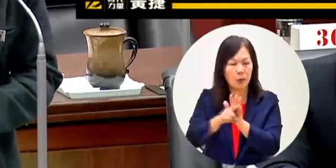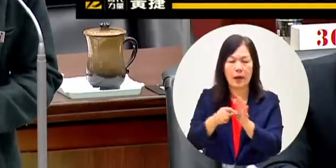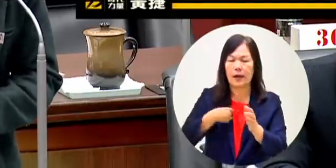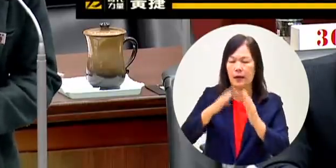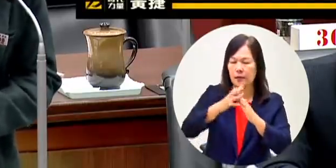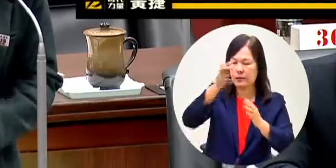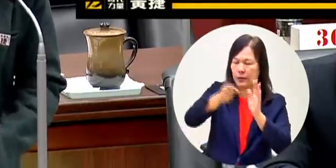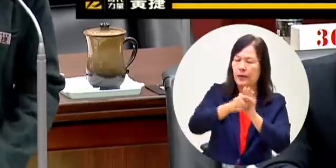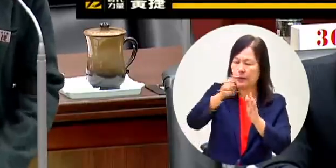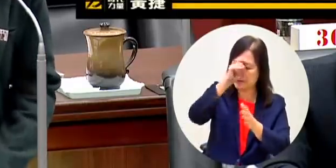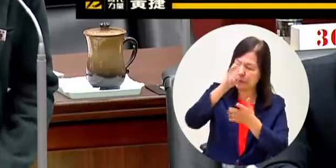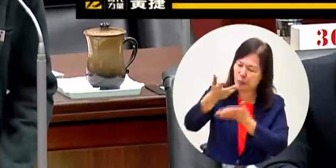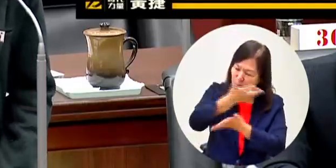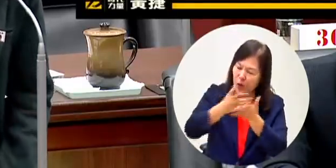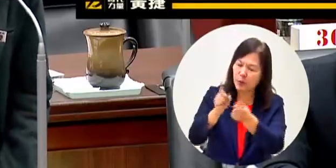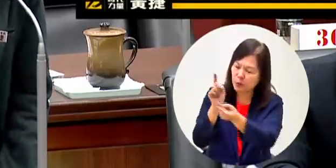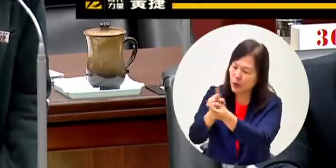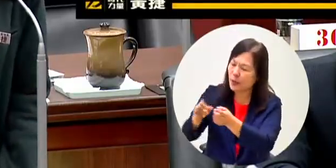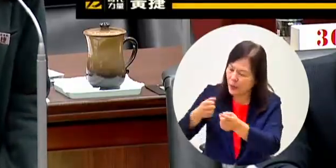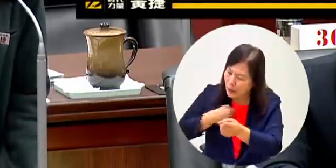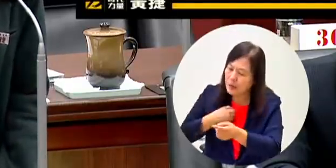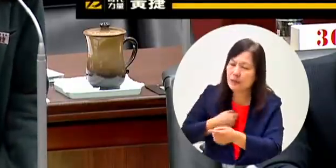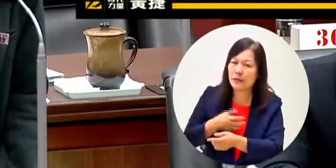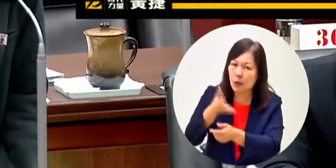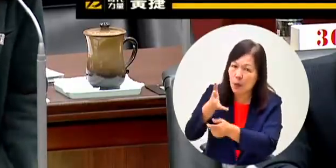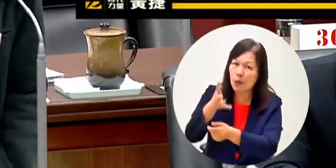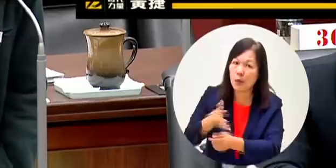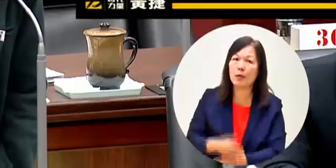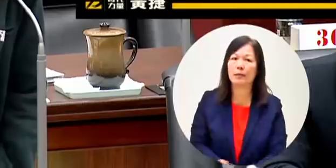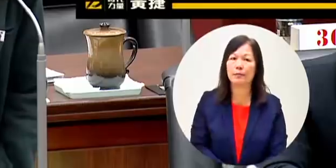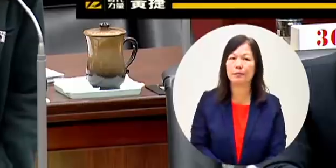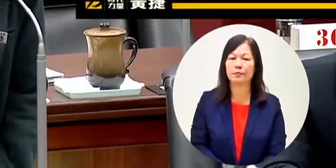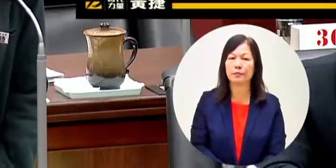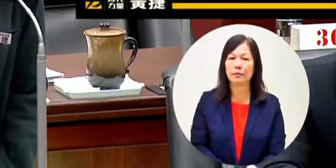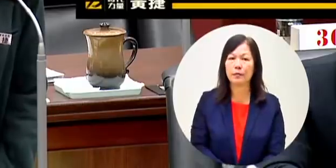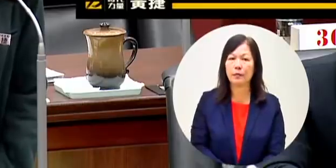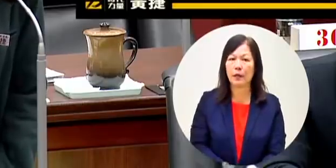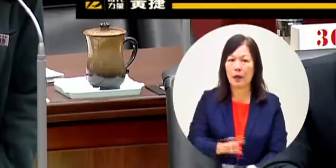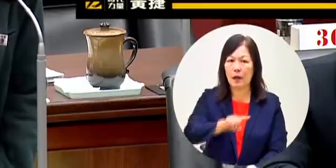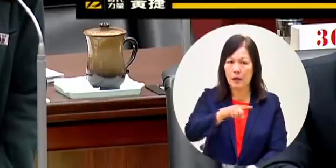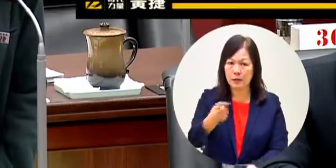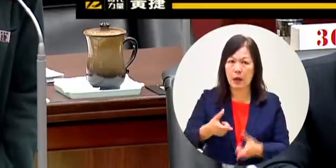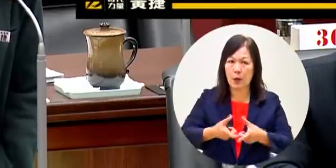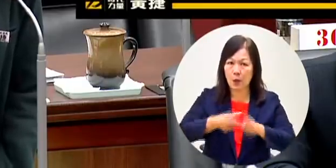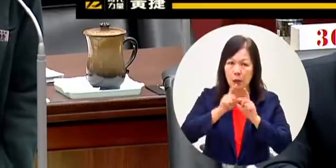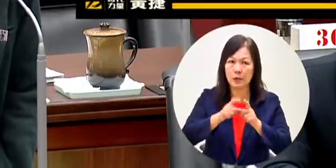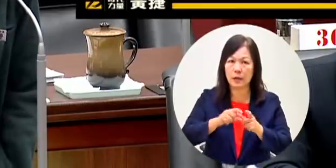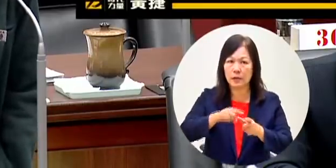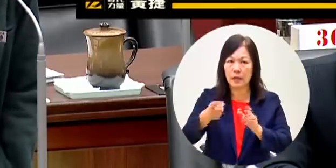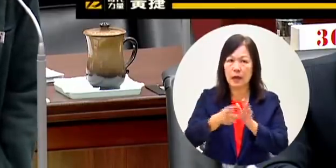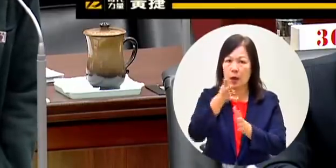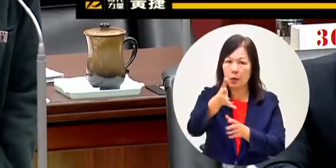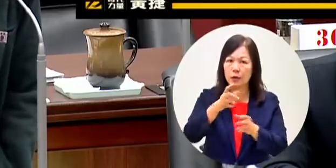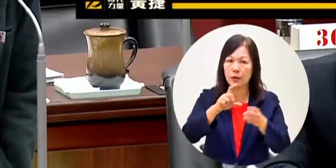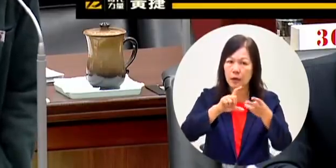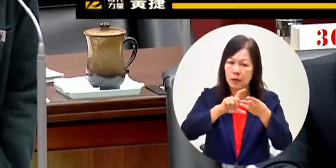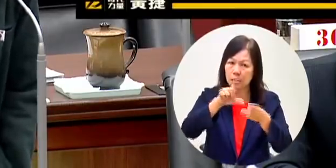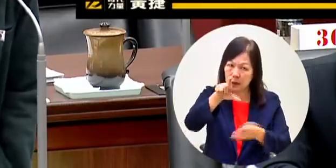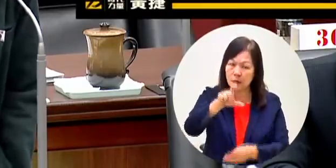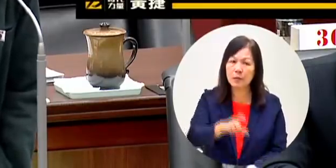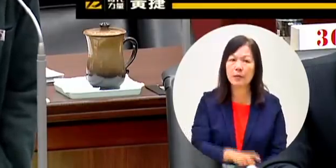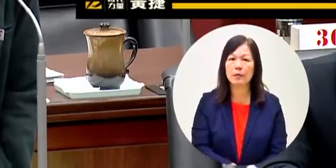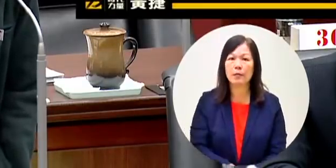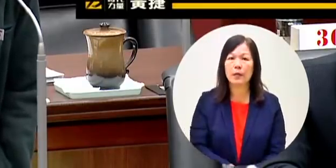分。所以回到下一个质询的题目，我是想问说，因为其实韩市